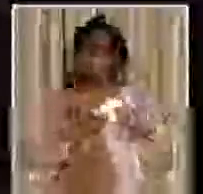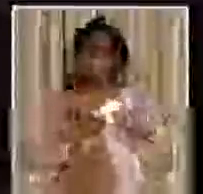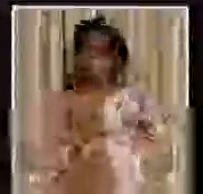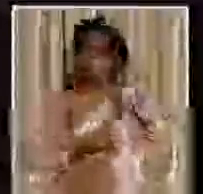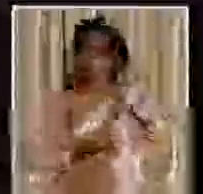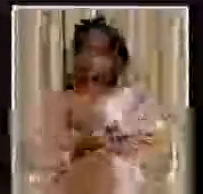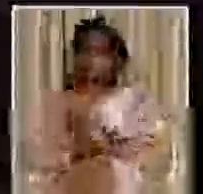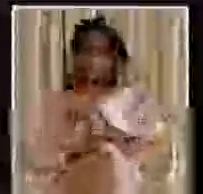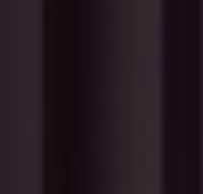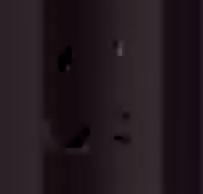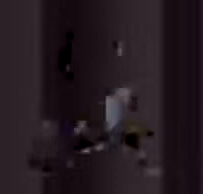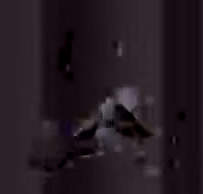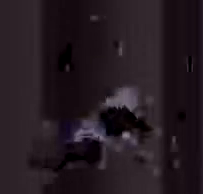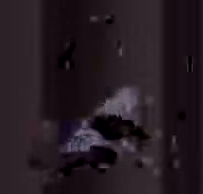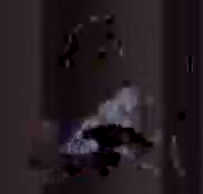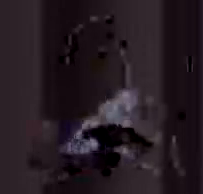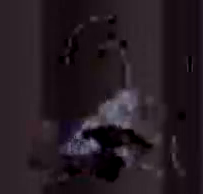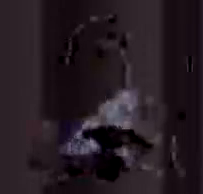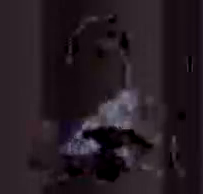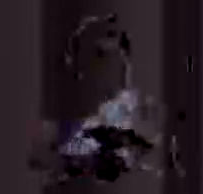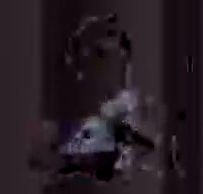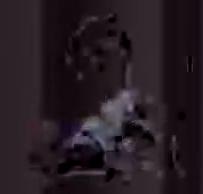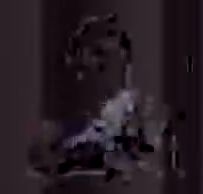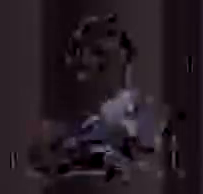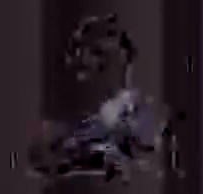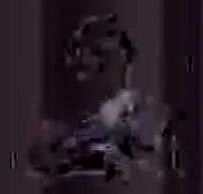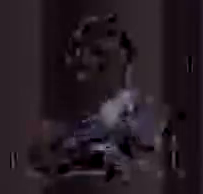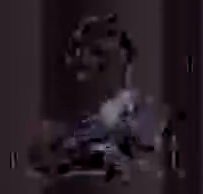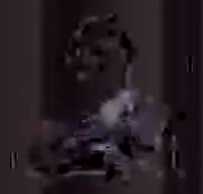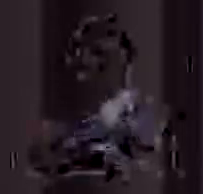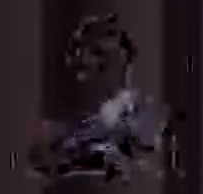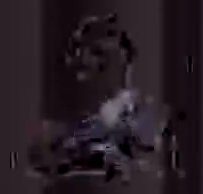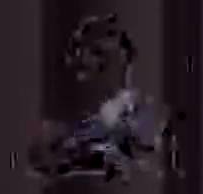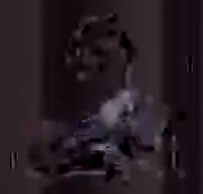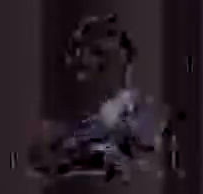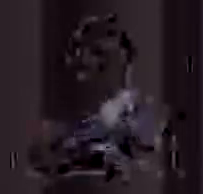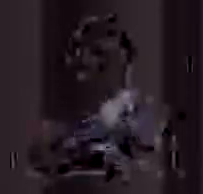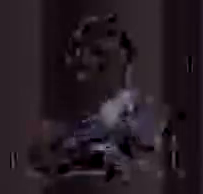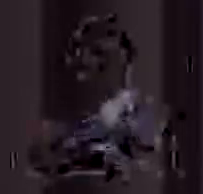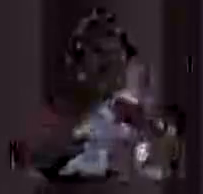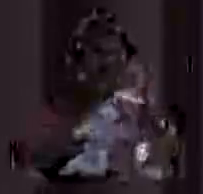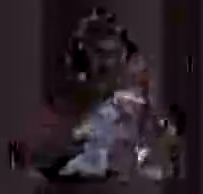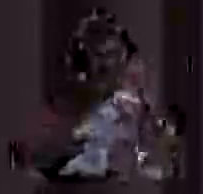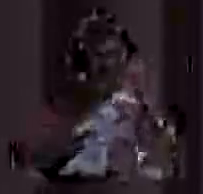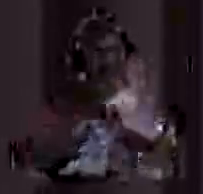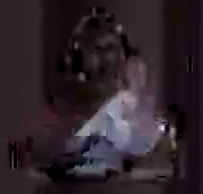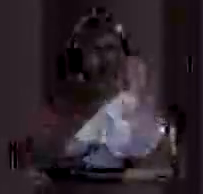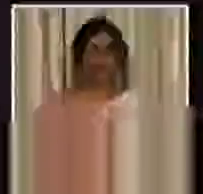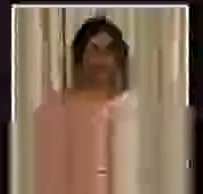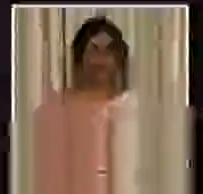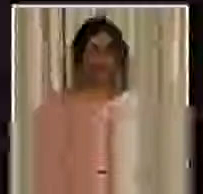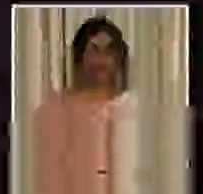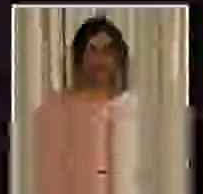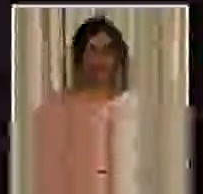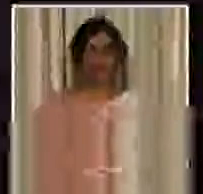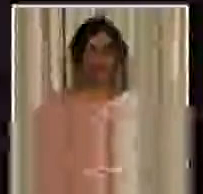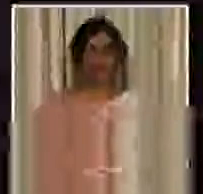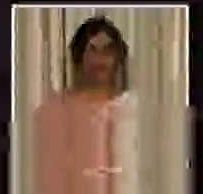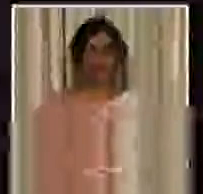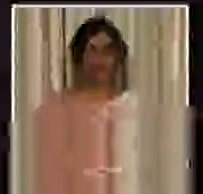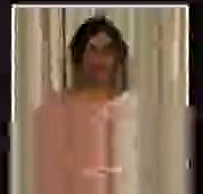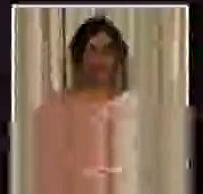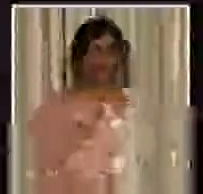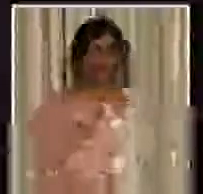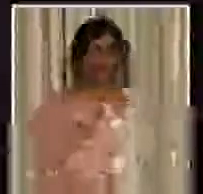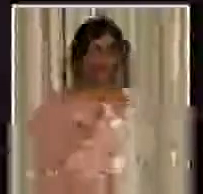කලින් හිටපු පාලකයෝ යුද්ධේ වවාගෙන කෑවද කියන එක අපි හෘද සාක්ෂිය විදියට දන්නවා ආයුධ නැව් ගණන්